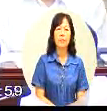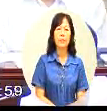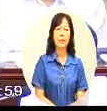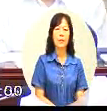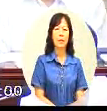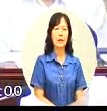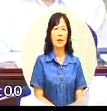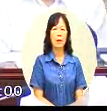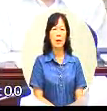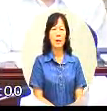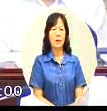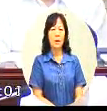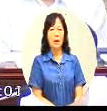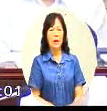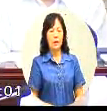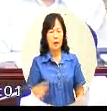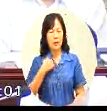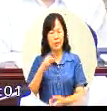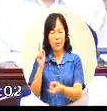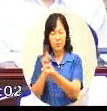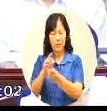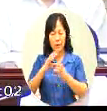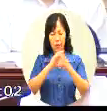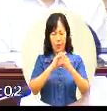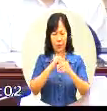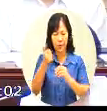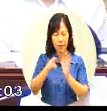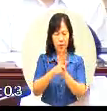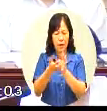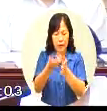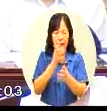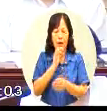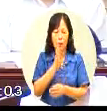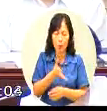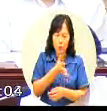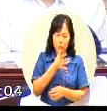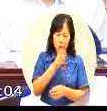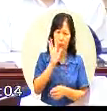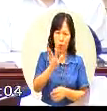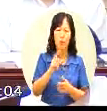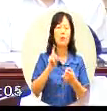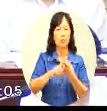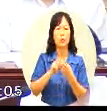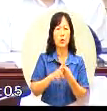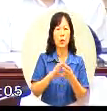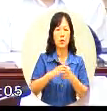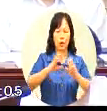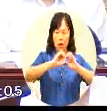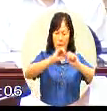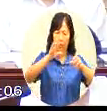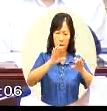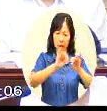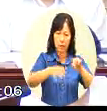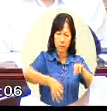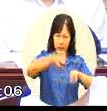那非常敬佩萧议员刚刚这样的论述了，没错，只要公告地